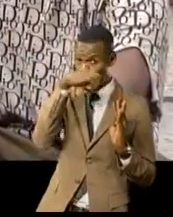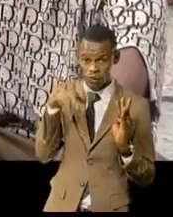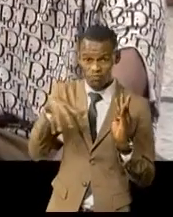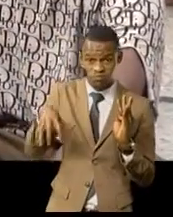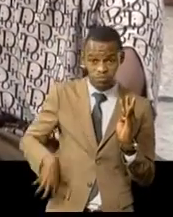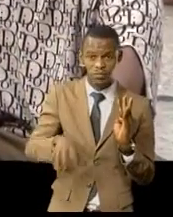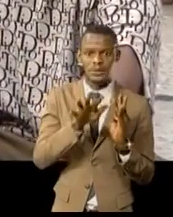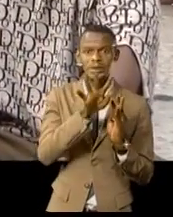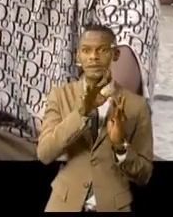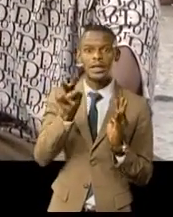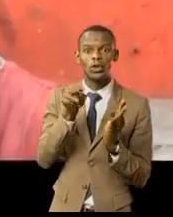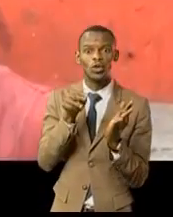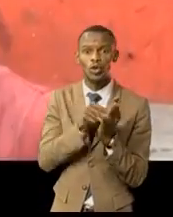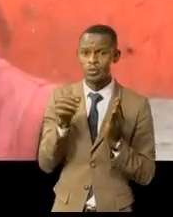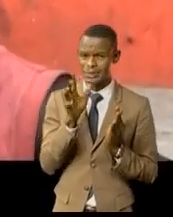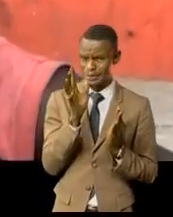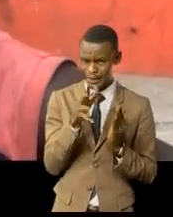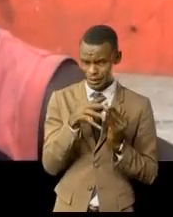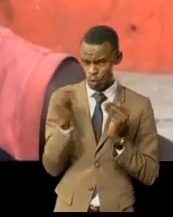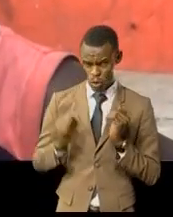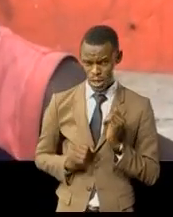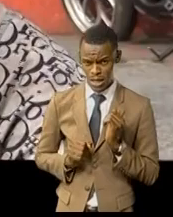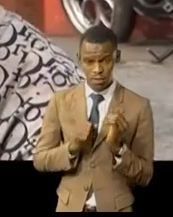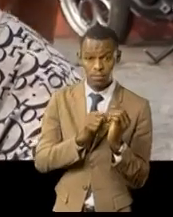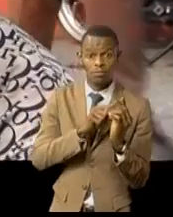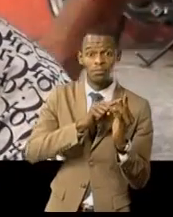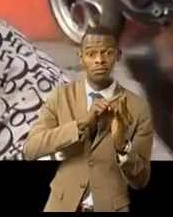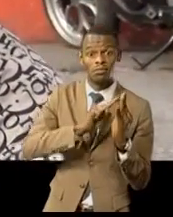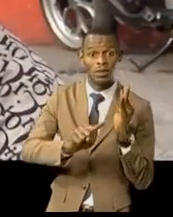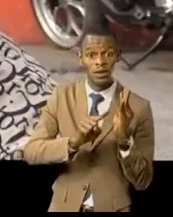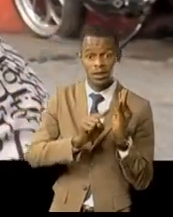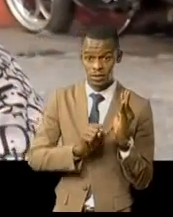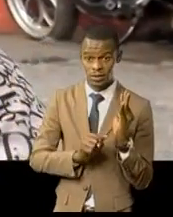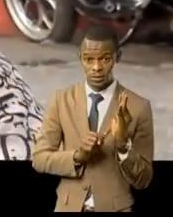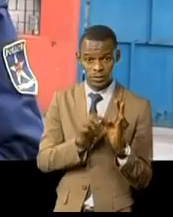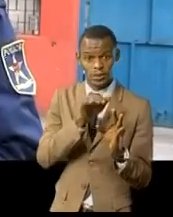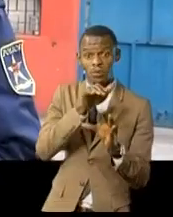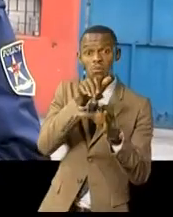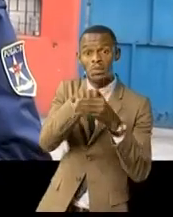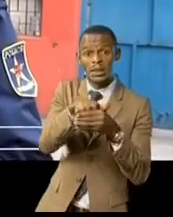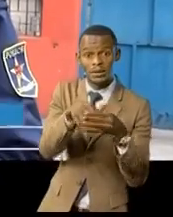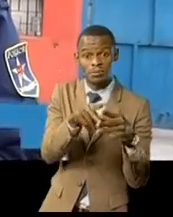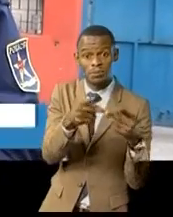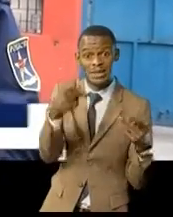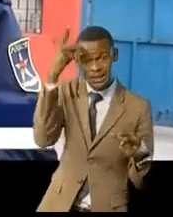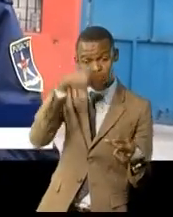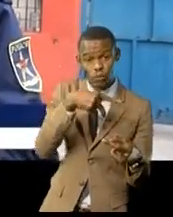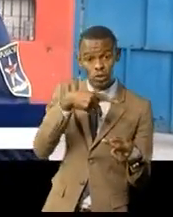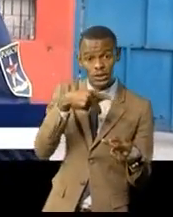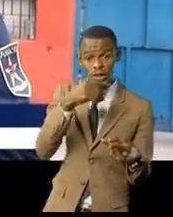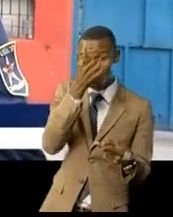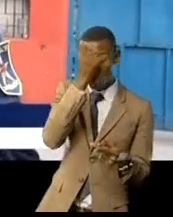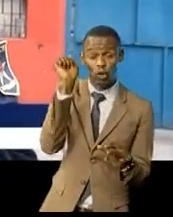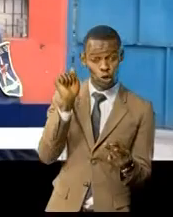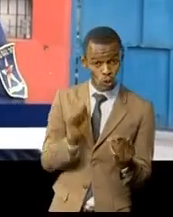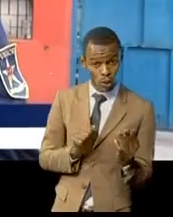52 500 $. Ces deux inciviques d'un parti politique de l'opposition avaient copieusement administré des coups.